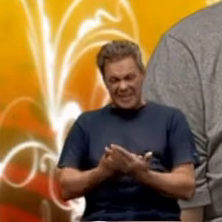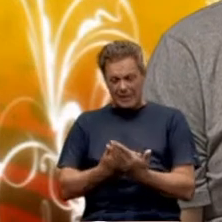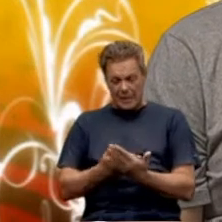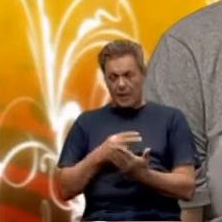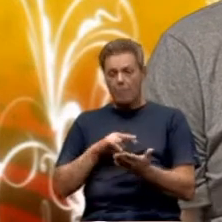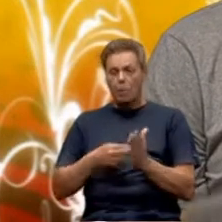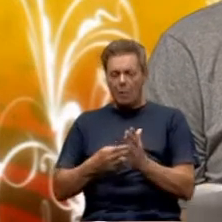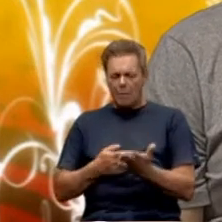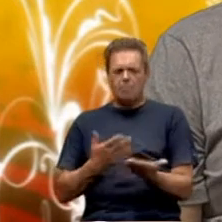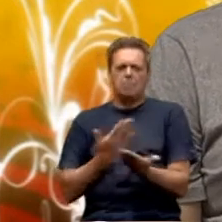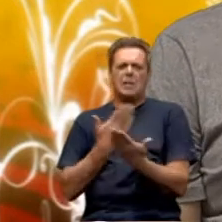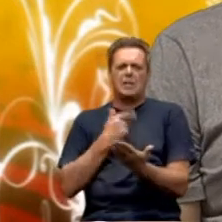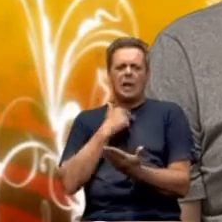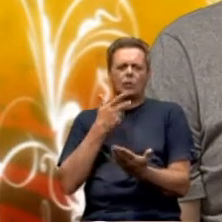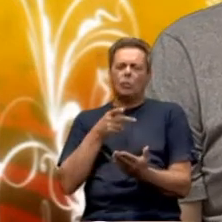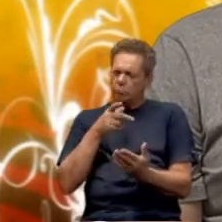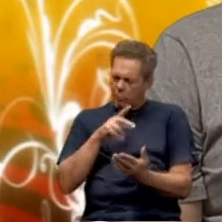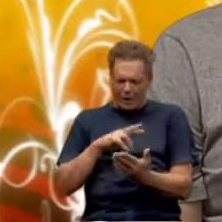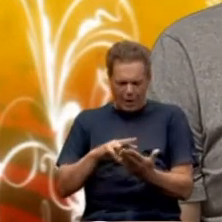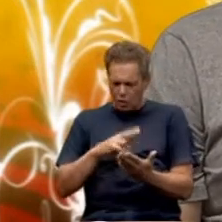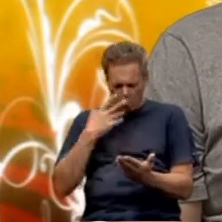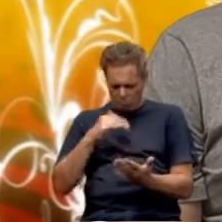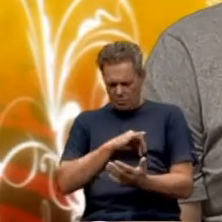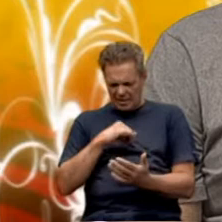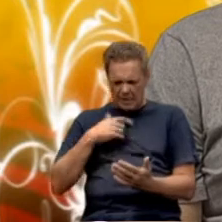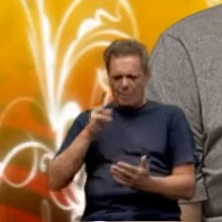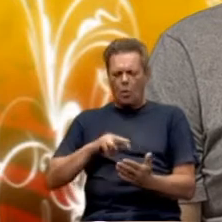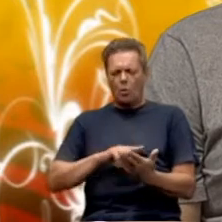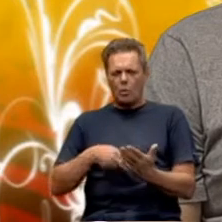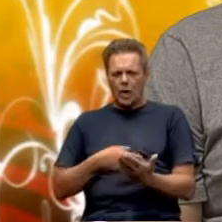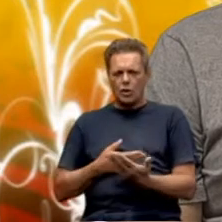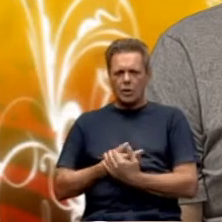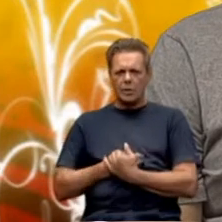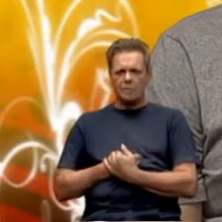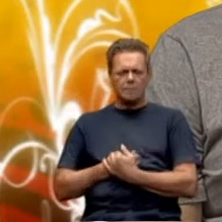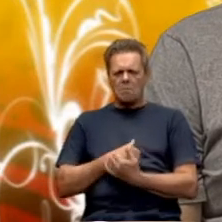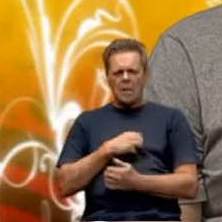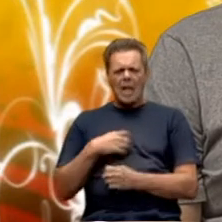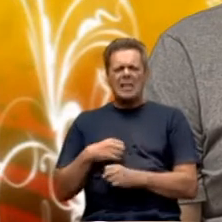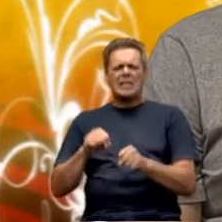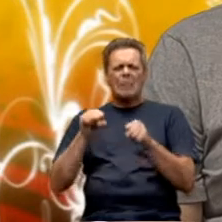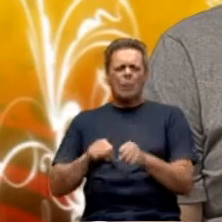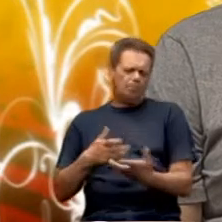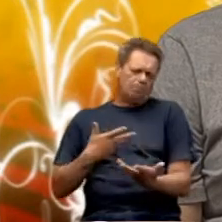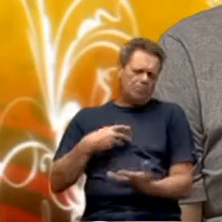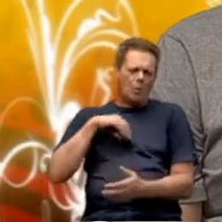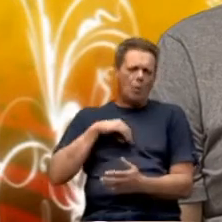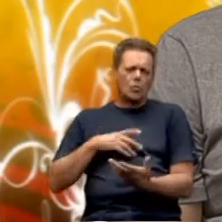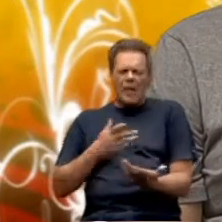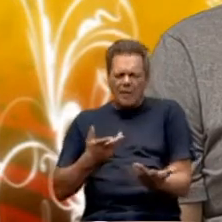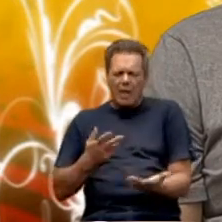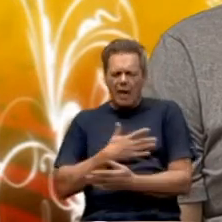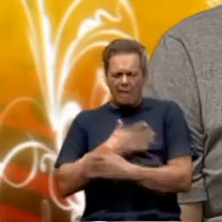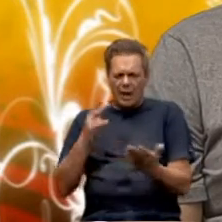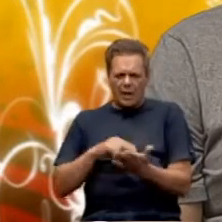riješiti, mislim, bit će mi lakše u životu. Tako da, eto, samopouzdanje mi je to tako izgledalo. Robert,